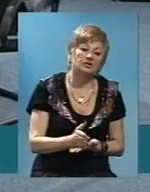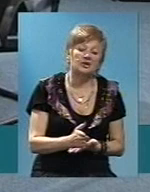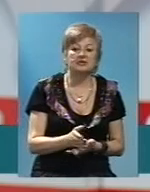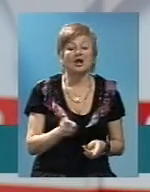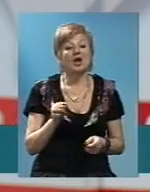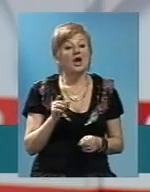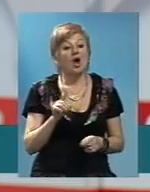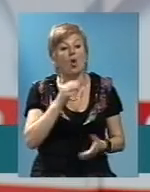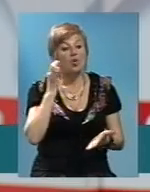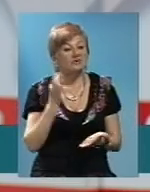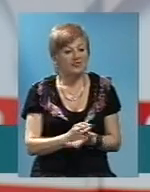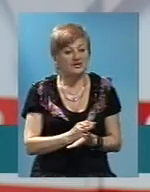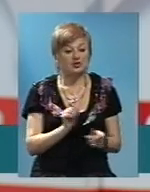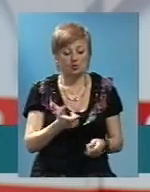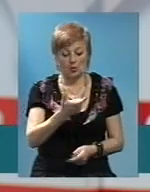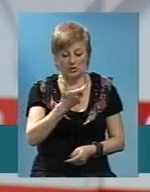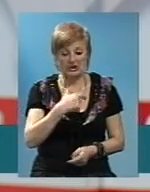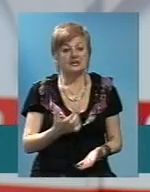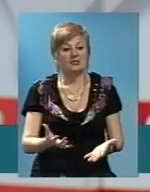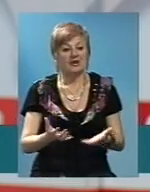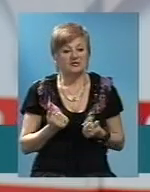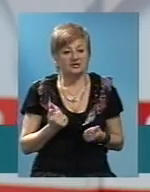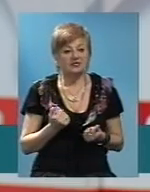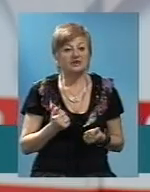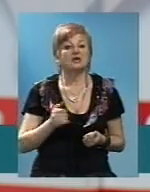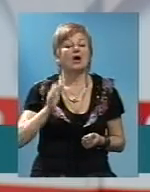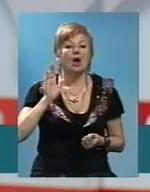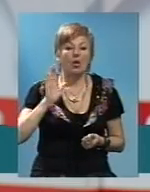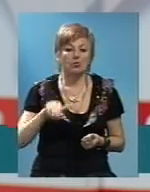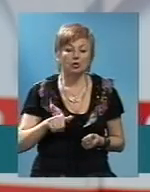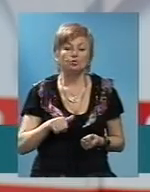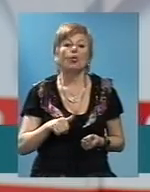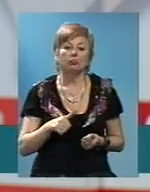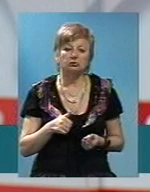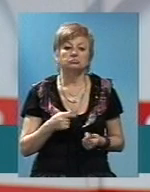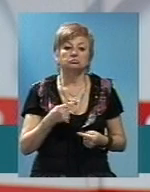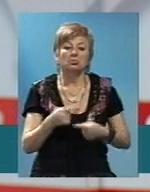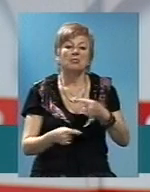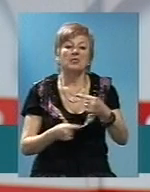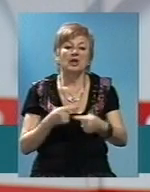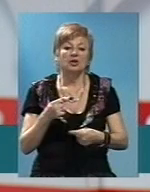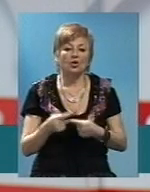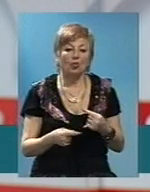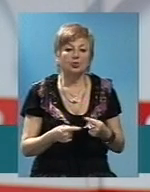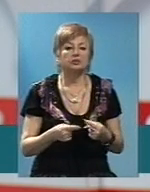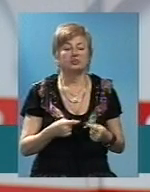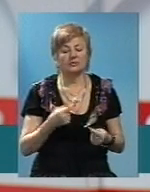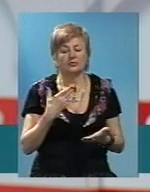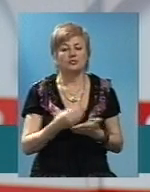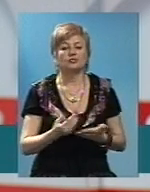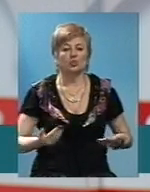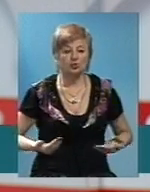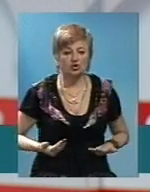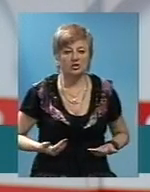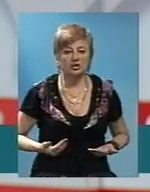Бо відповідальність, яку вони на себе починають брати, вона потім екстраполюється на інші вже там сфери свого життя. Я знаю, що вже там і